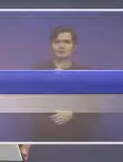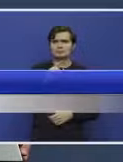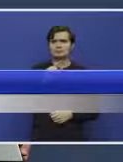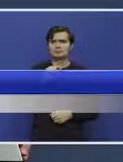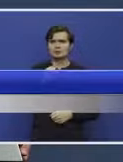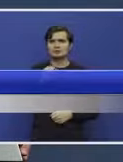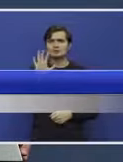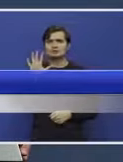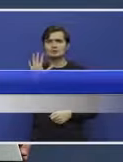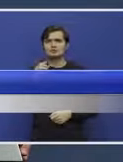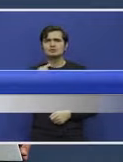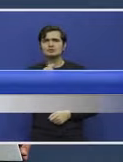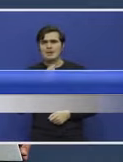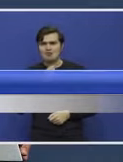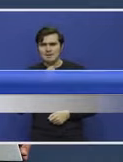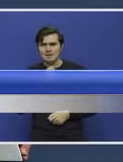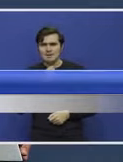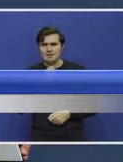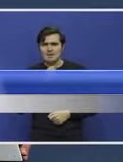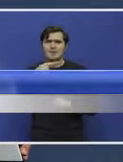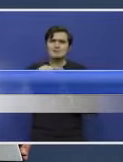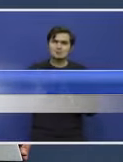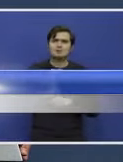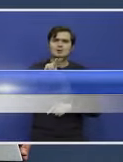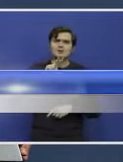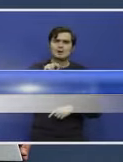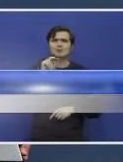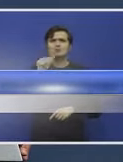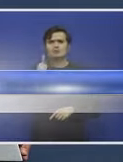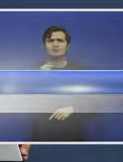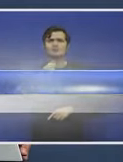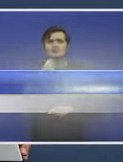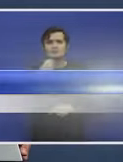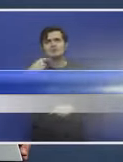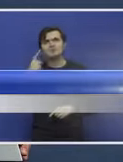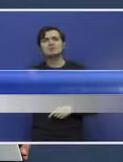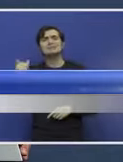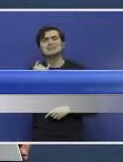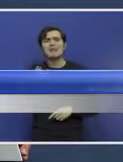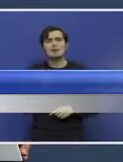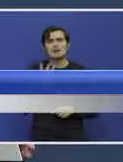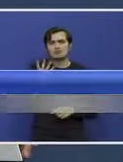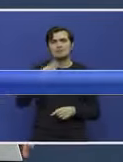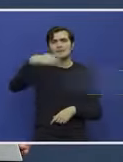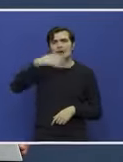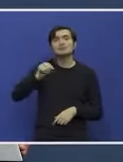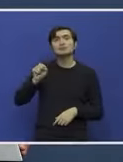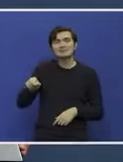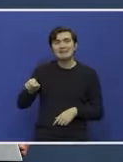decembrie, 31 decembrie și 1 ianuarie, în care